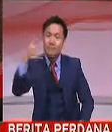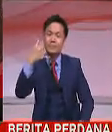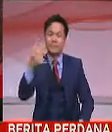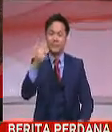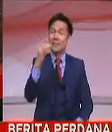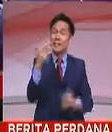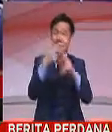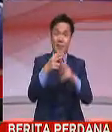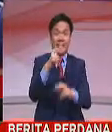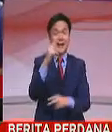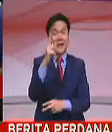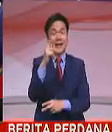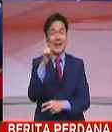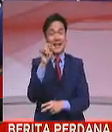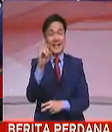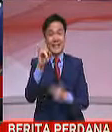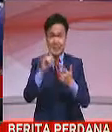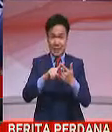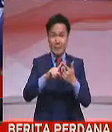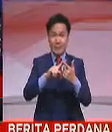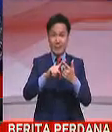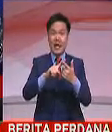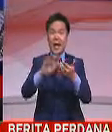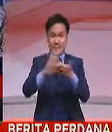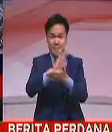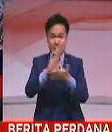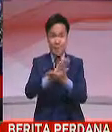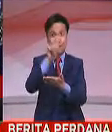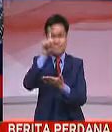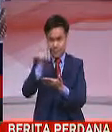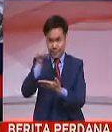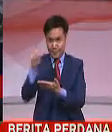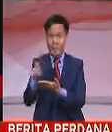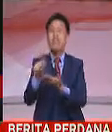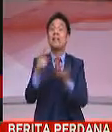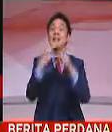KATI dan pengisian soal selidik secara dalam talian e-census.